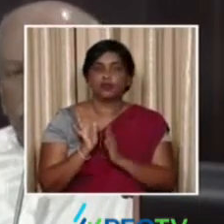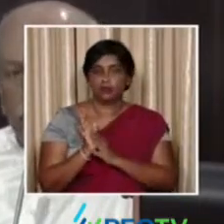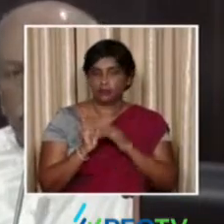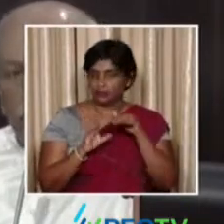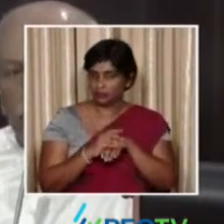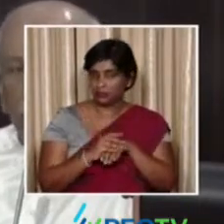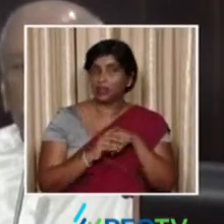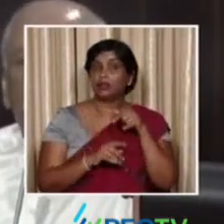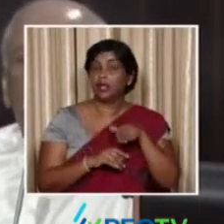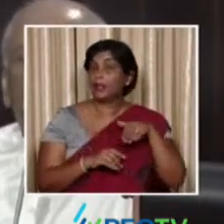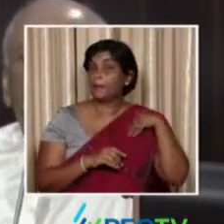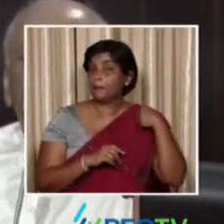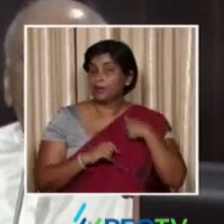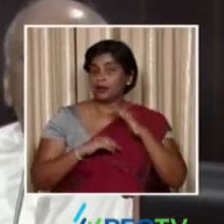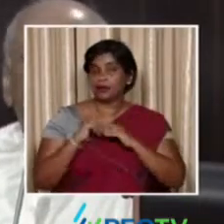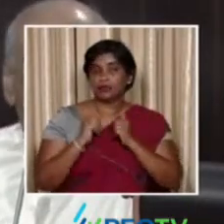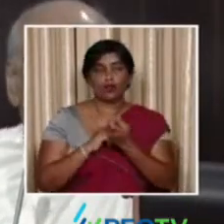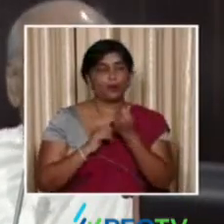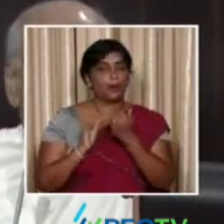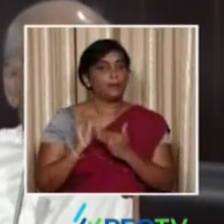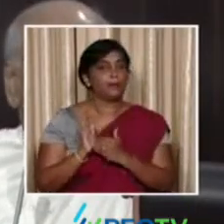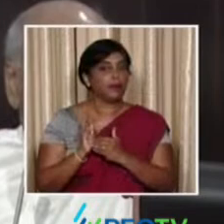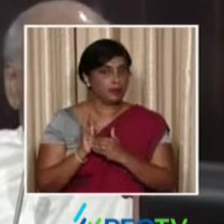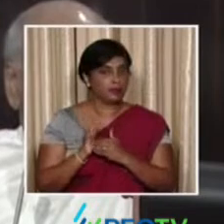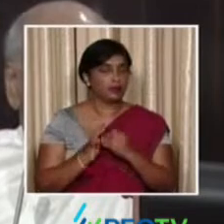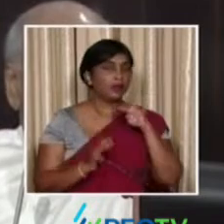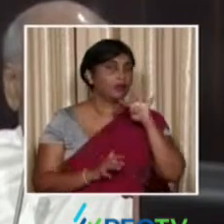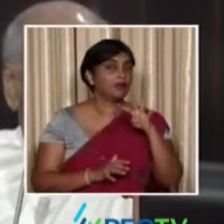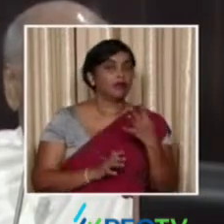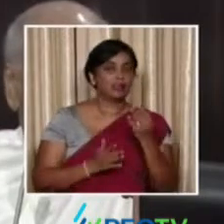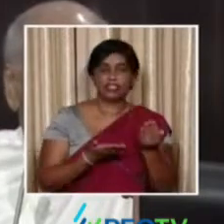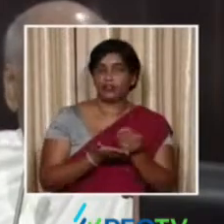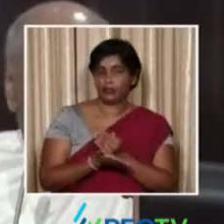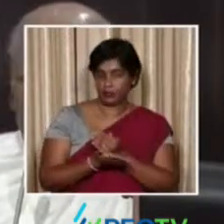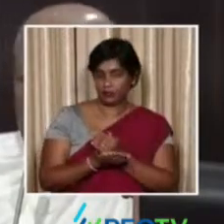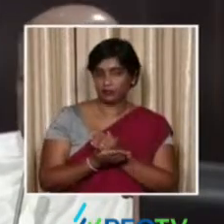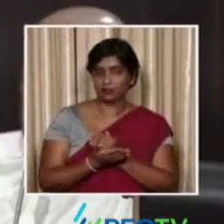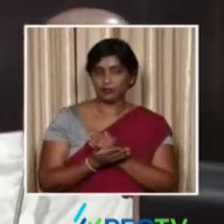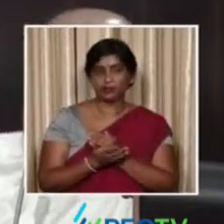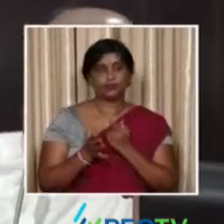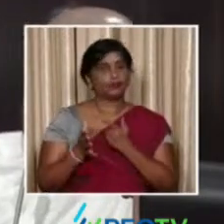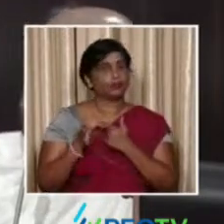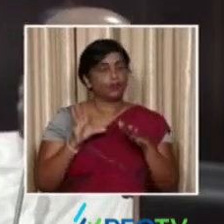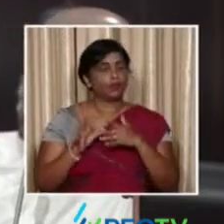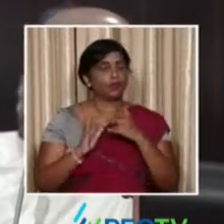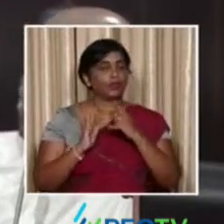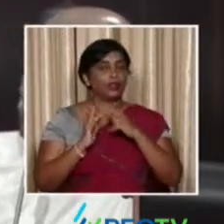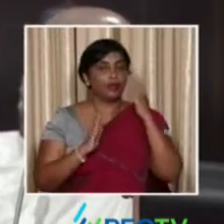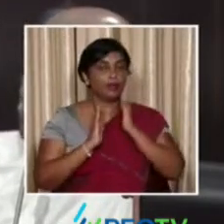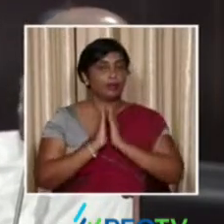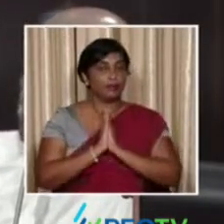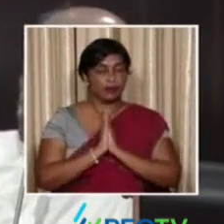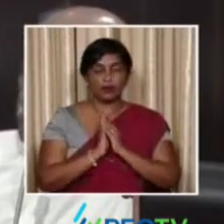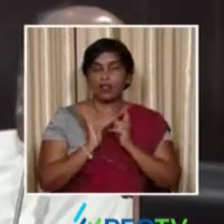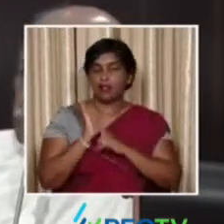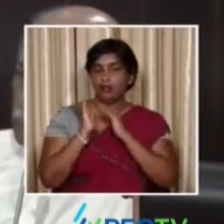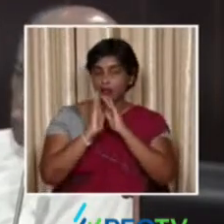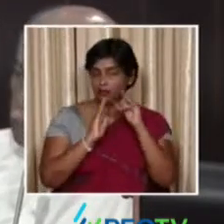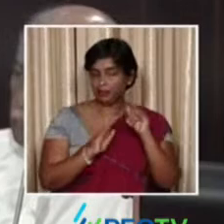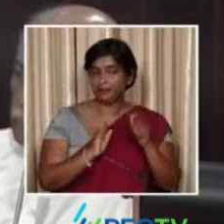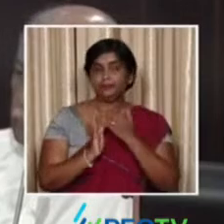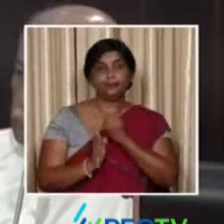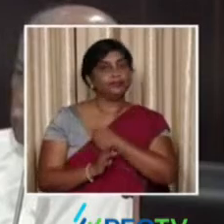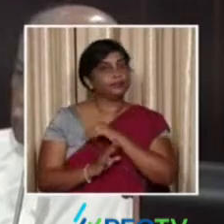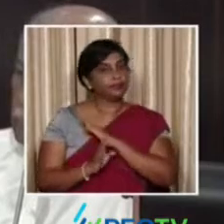කරනවා. මෙහි මූලික කටයුතු සඳහා රුපියල් මිලියන 400ක් වෙන් කරනවා. අනුරාධපුර ජාත්‍යන්තර බෞද්ධ පුස්තකාලය මහා